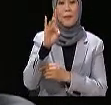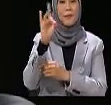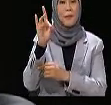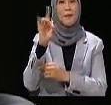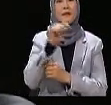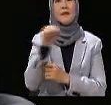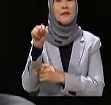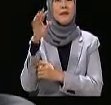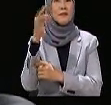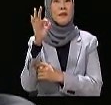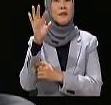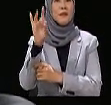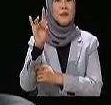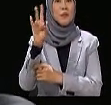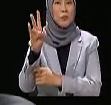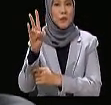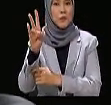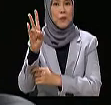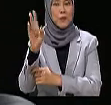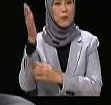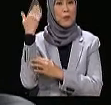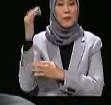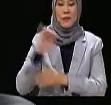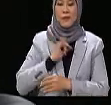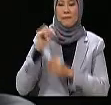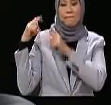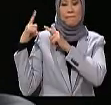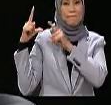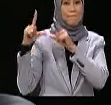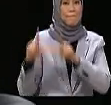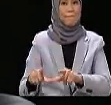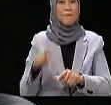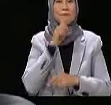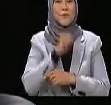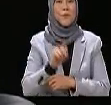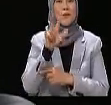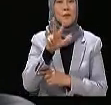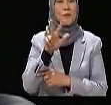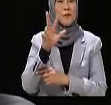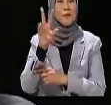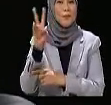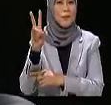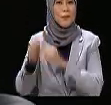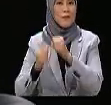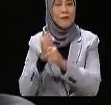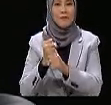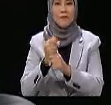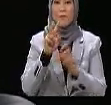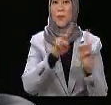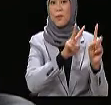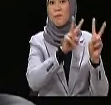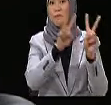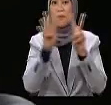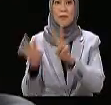hingga 1967 waktu saya meletak jawatan dalam ketika umur Tigapuluh tahun dengan notice 24 jam